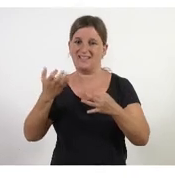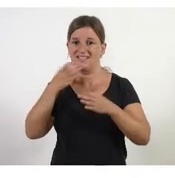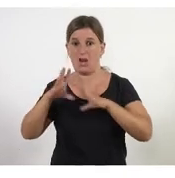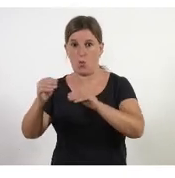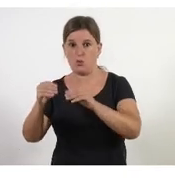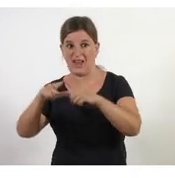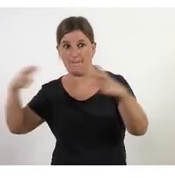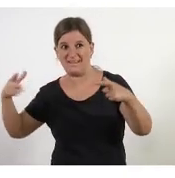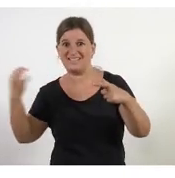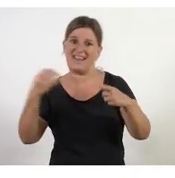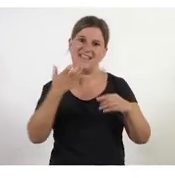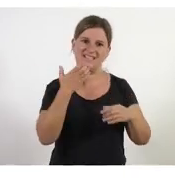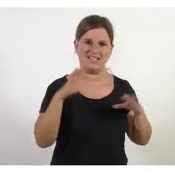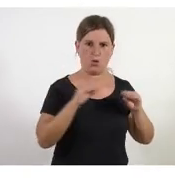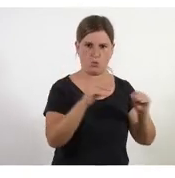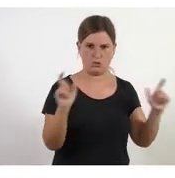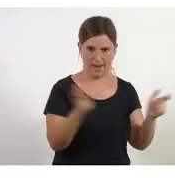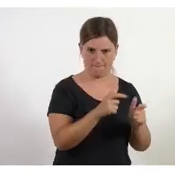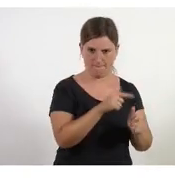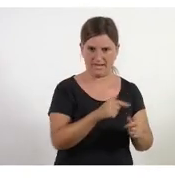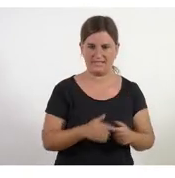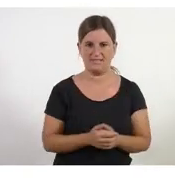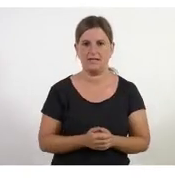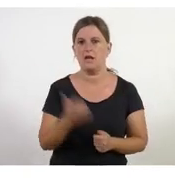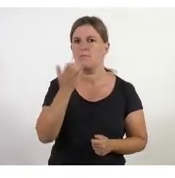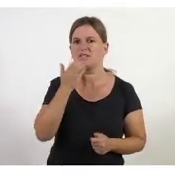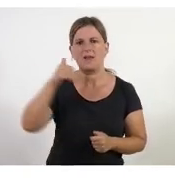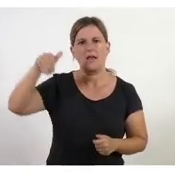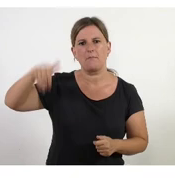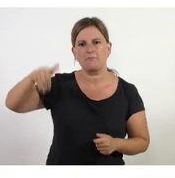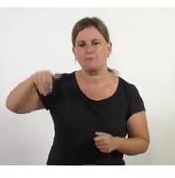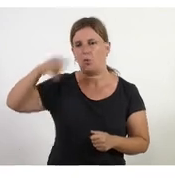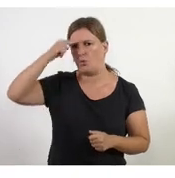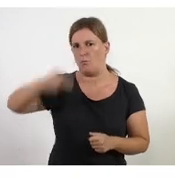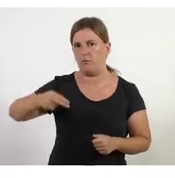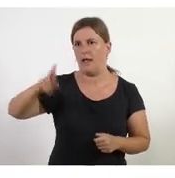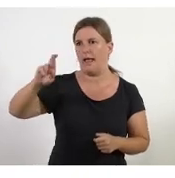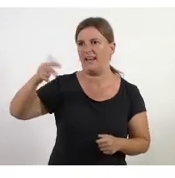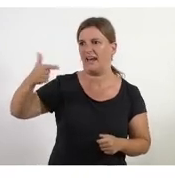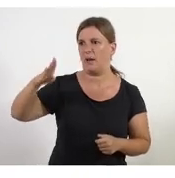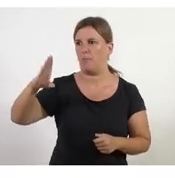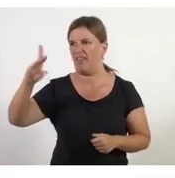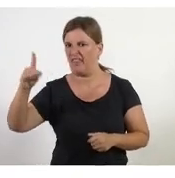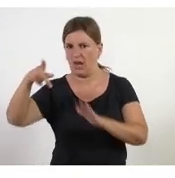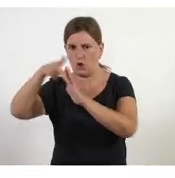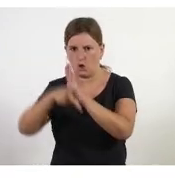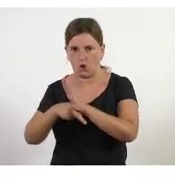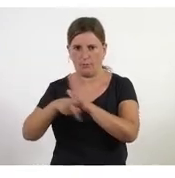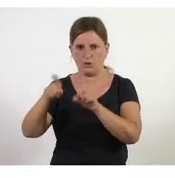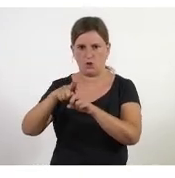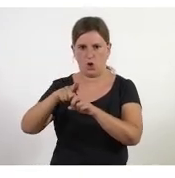Microsoft, compleixen els punts de requeriment de RGPD i tot a nivell europeu.